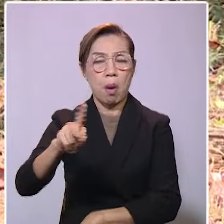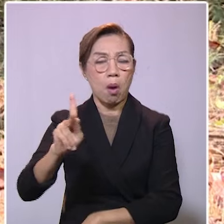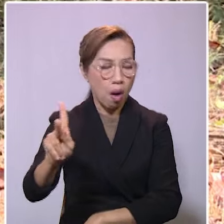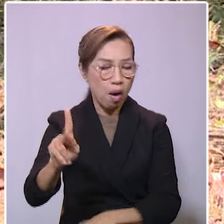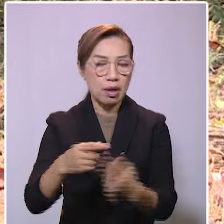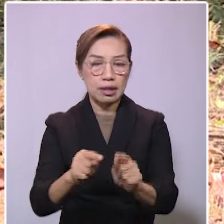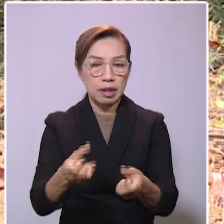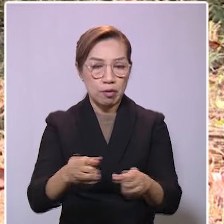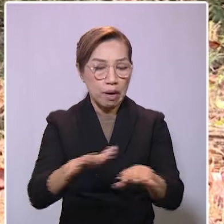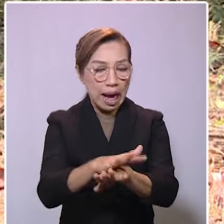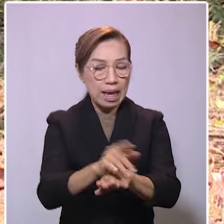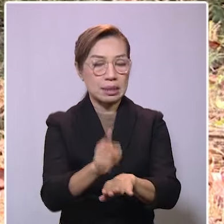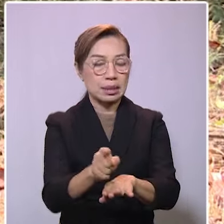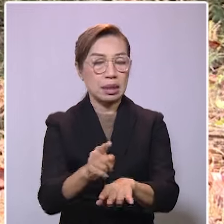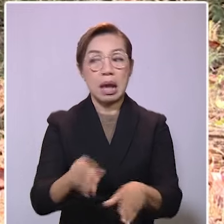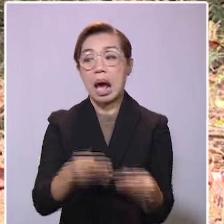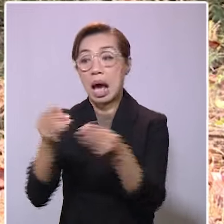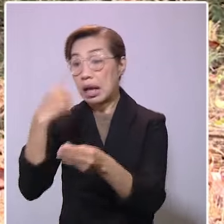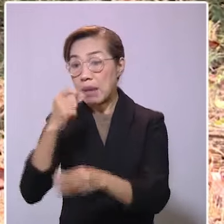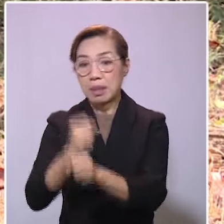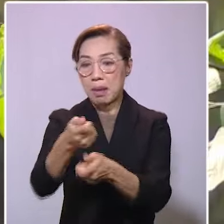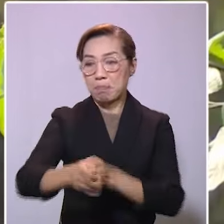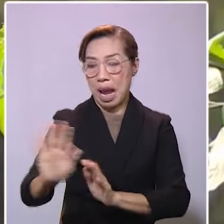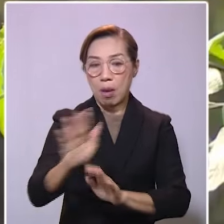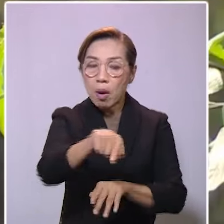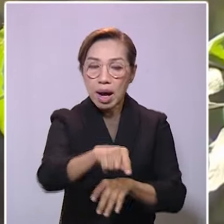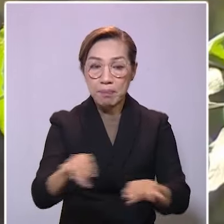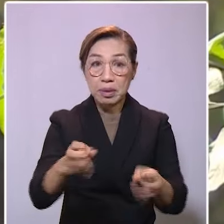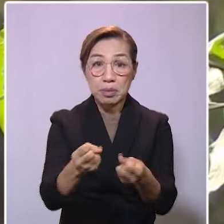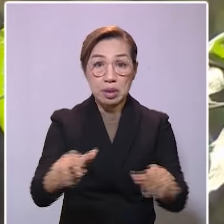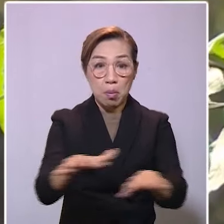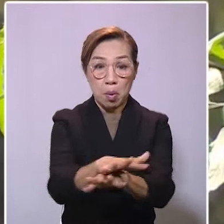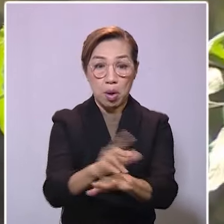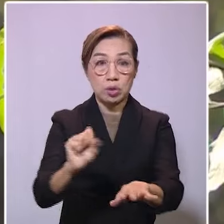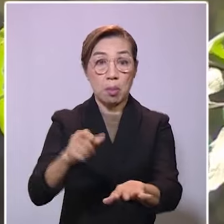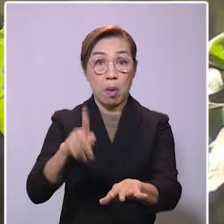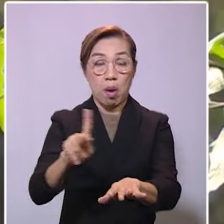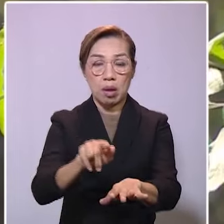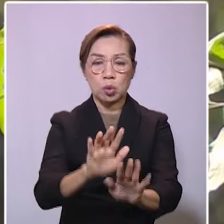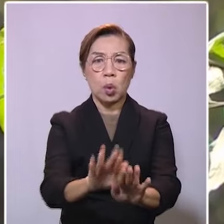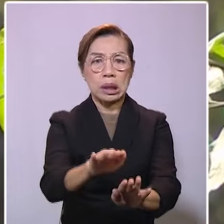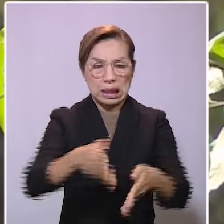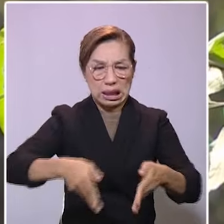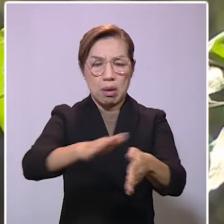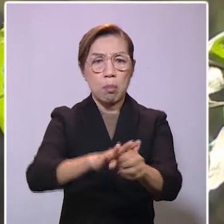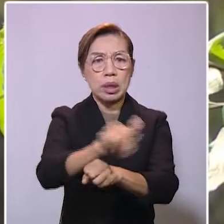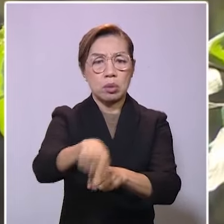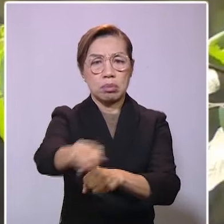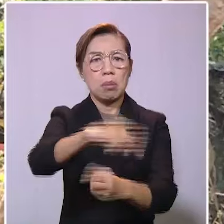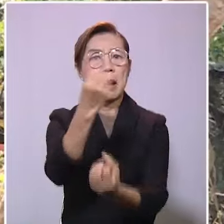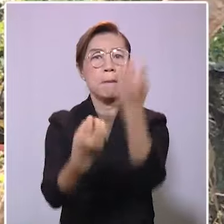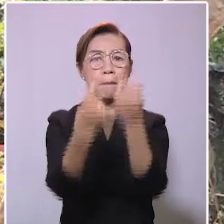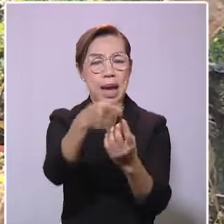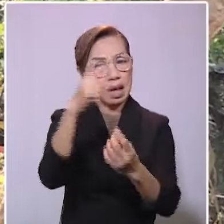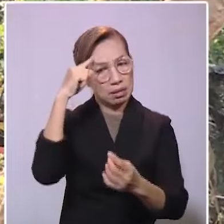ใช้เป็นพื้นที่กันชนไม่มอบให้ใครใช้ประโยชน์พื้นที่เพราะว่ายังมีสภาพเป็นป่าคือเรื่องของพื้น